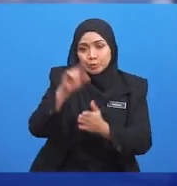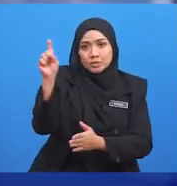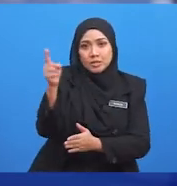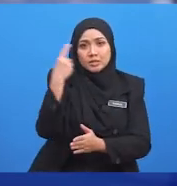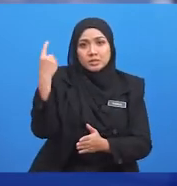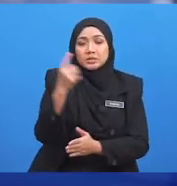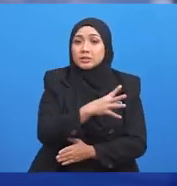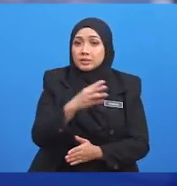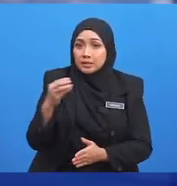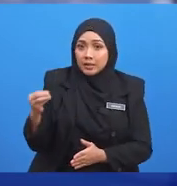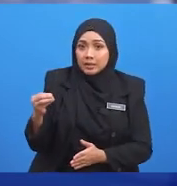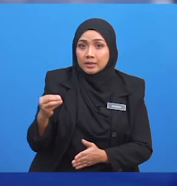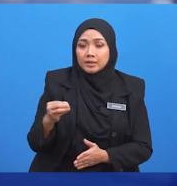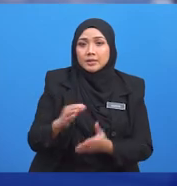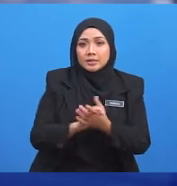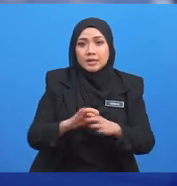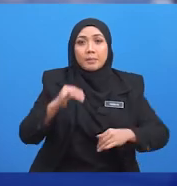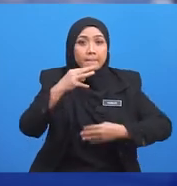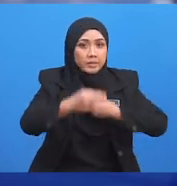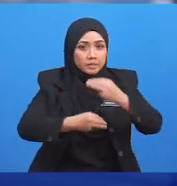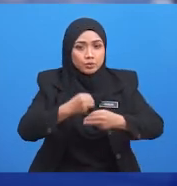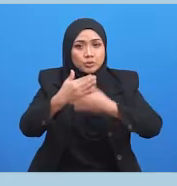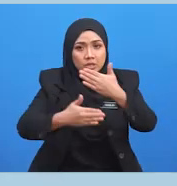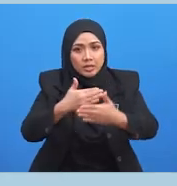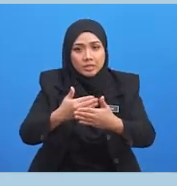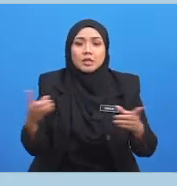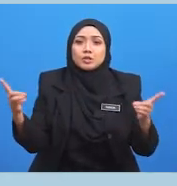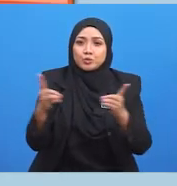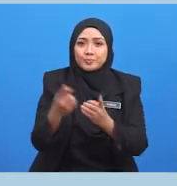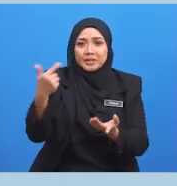sahaja dari cikgu. Selamat maju jaya dan jumpa lagi.